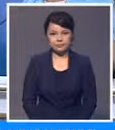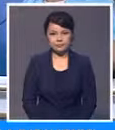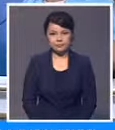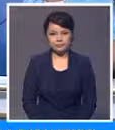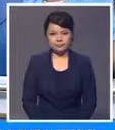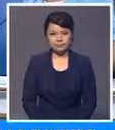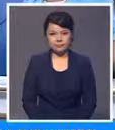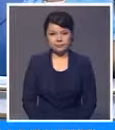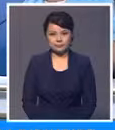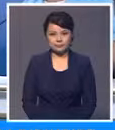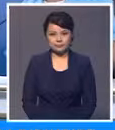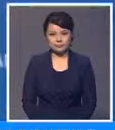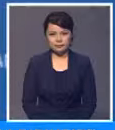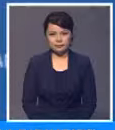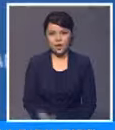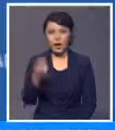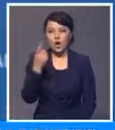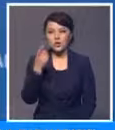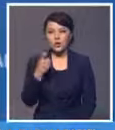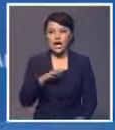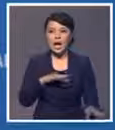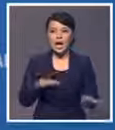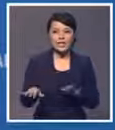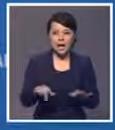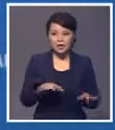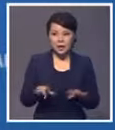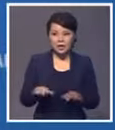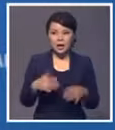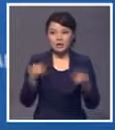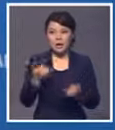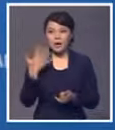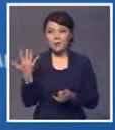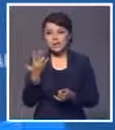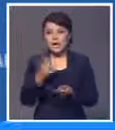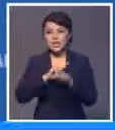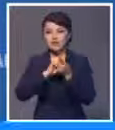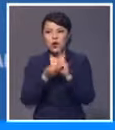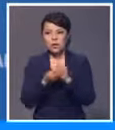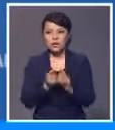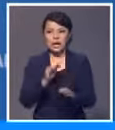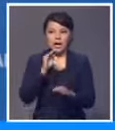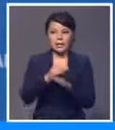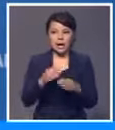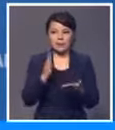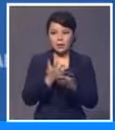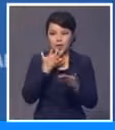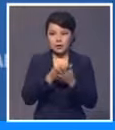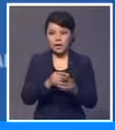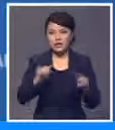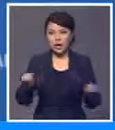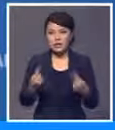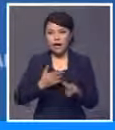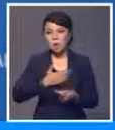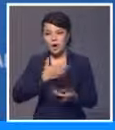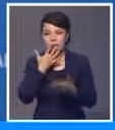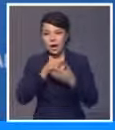Осындай эпостардың жүз қадамда да, бес институционалдық реформада да көтеріліп отырған бұл бір текті